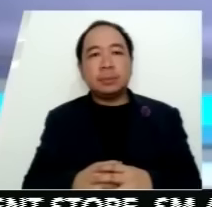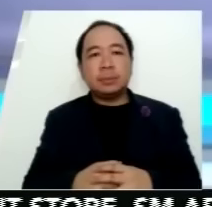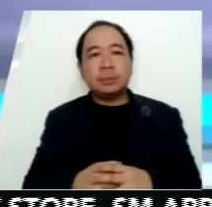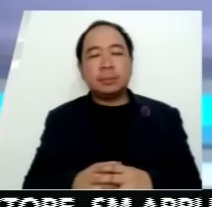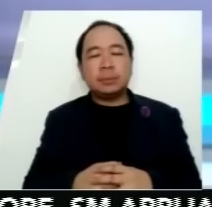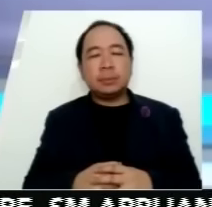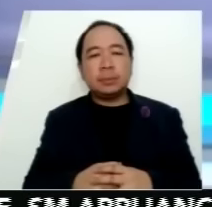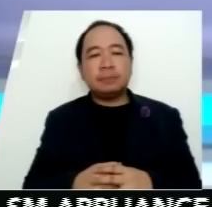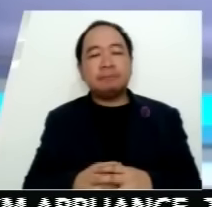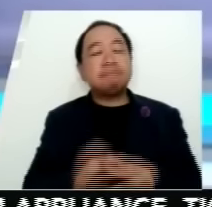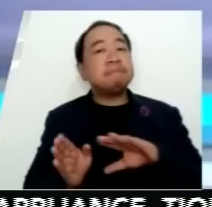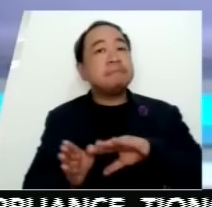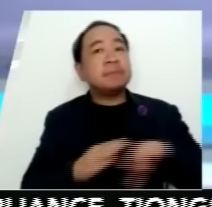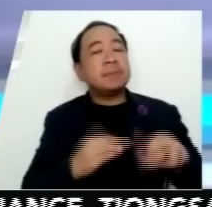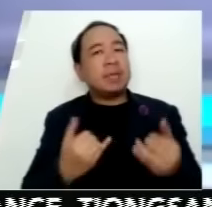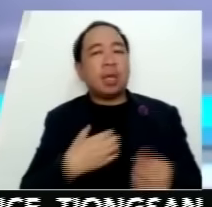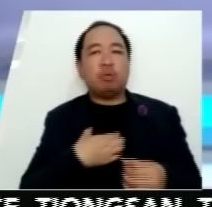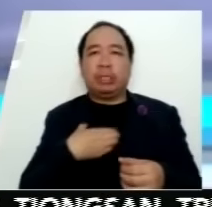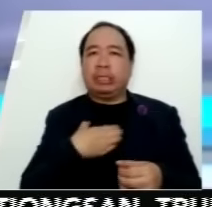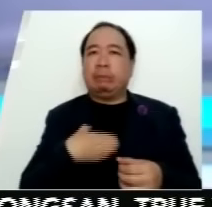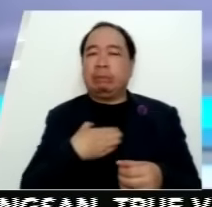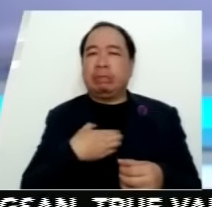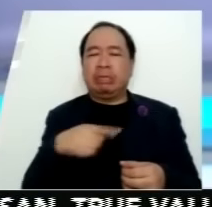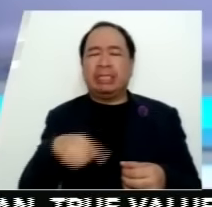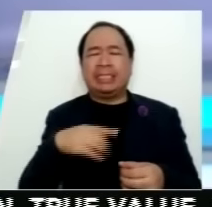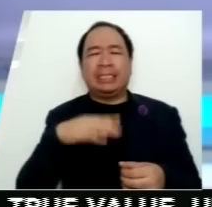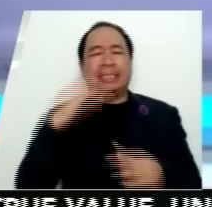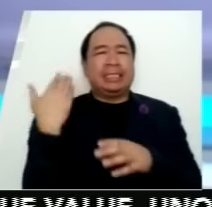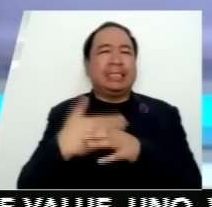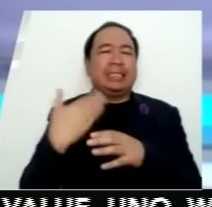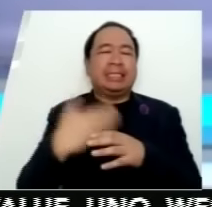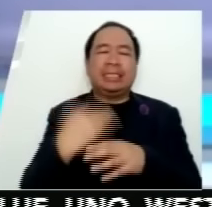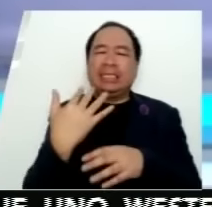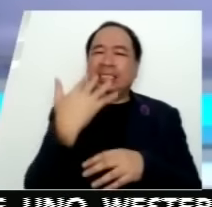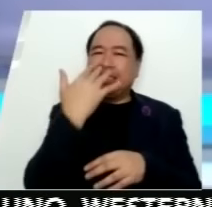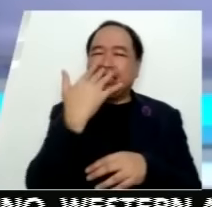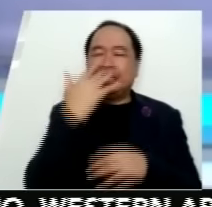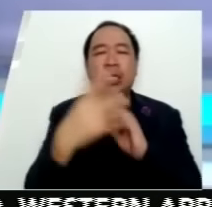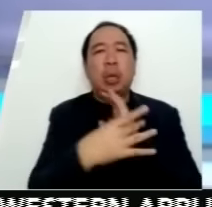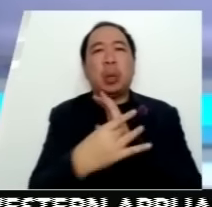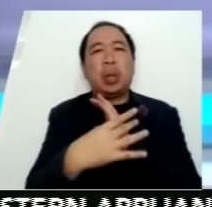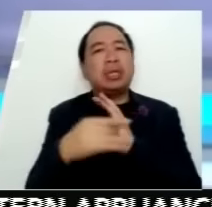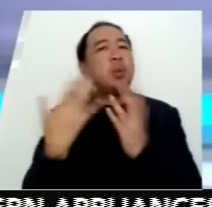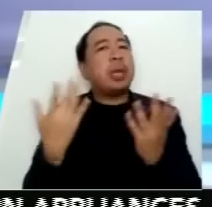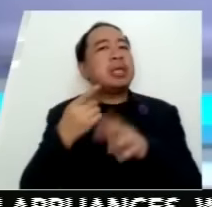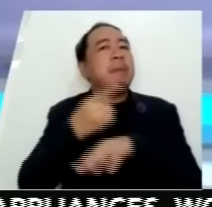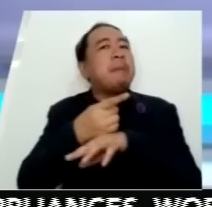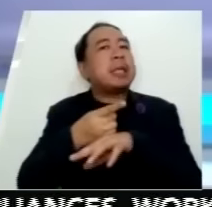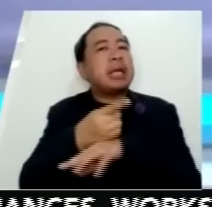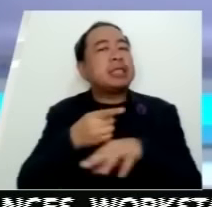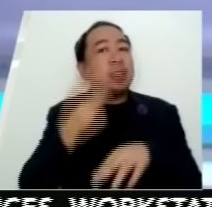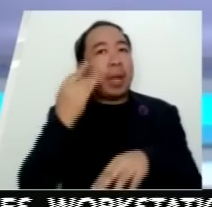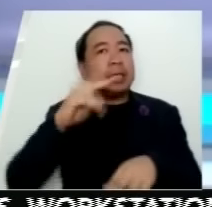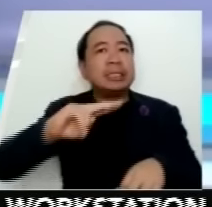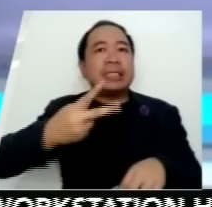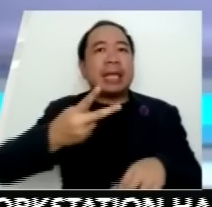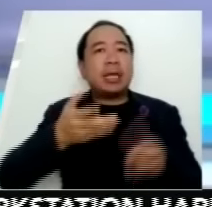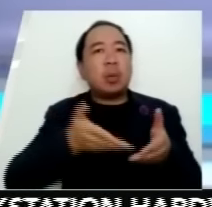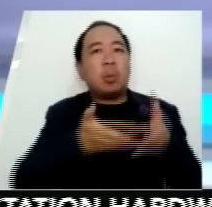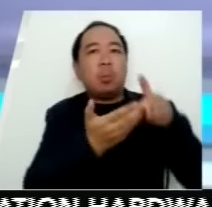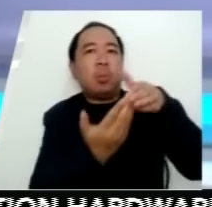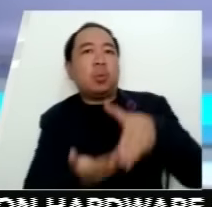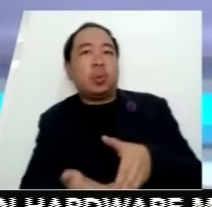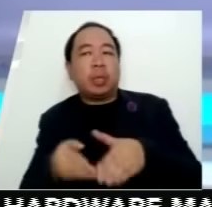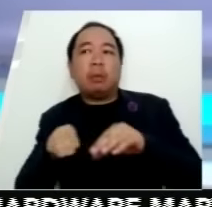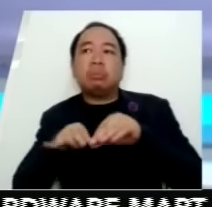Inirereklamo na sa Mariveles, Bataan ang masangsang na amoy ng langis mula sa ikalawang motor tanker na lumubog doon. Sa Bulacan naman, nang